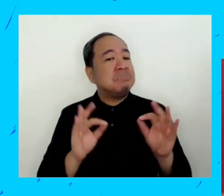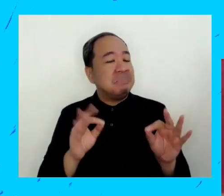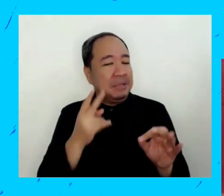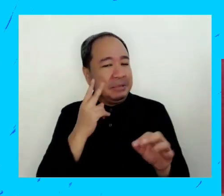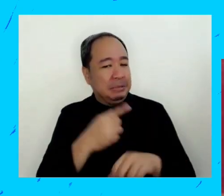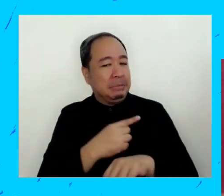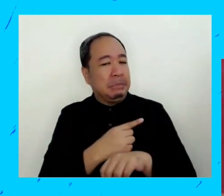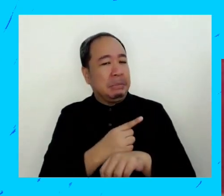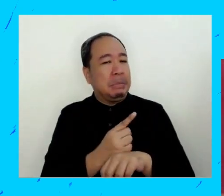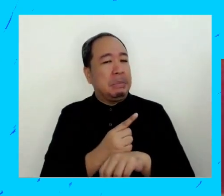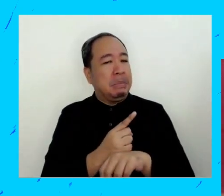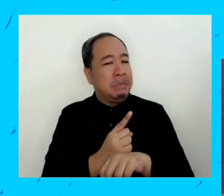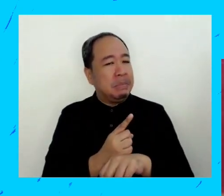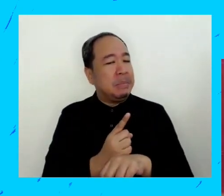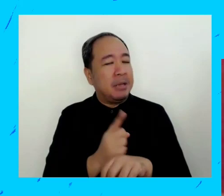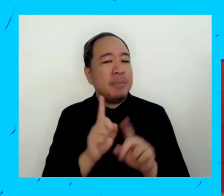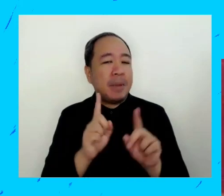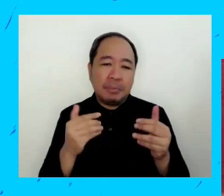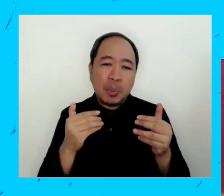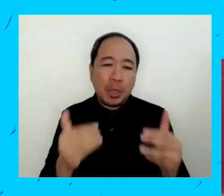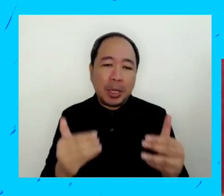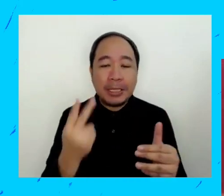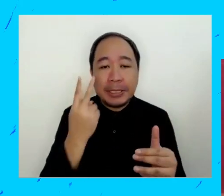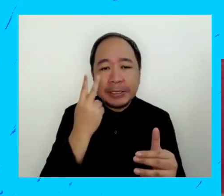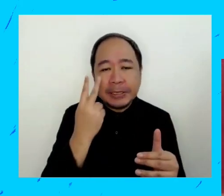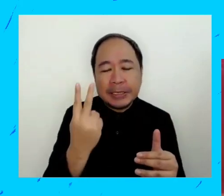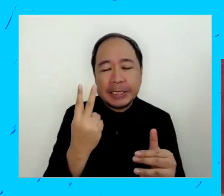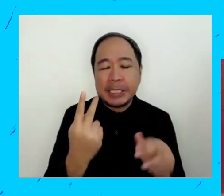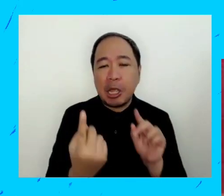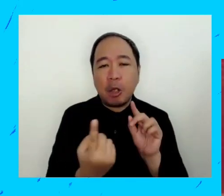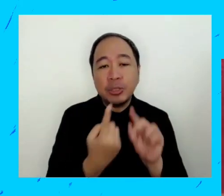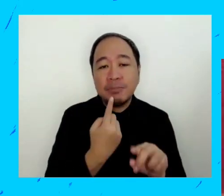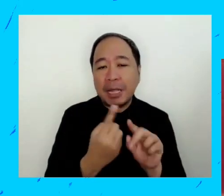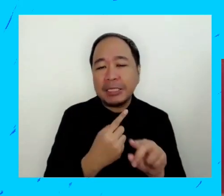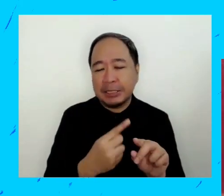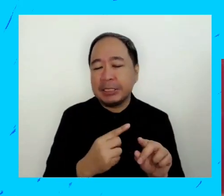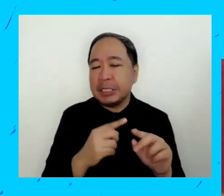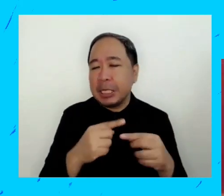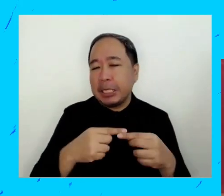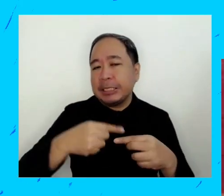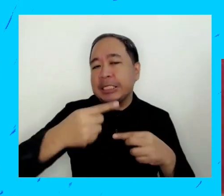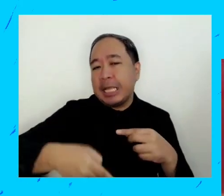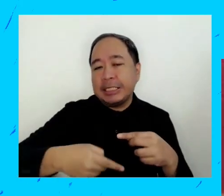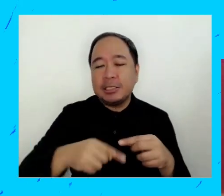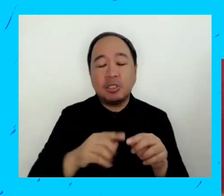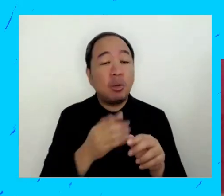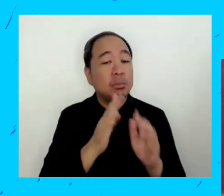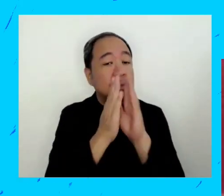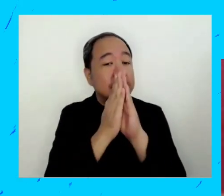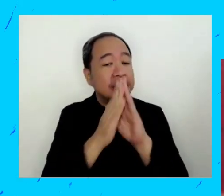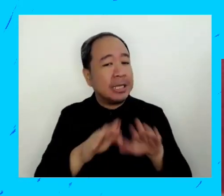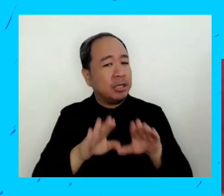Bon, ça va mettre un petit peu de temps, alors on va passer à les réponses. Et donc,